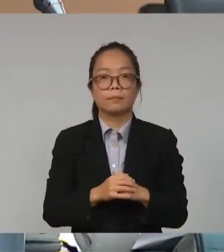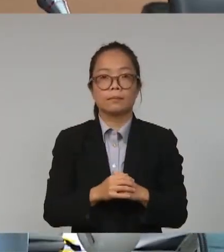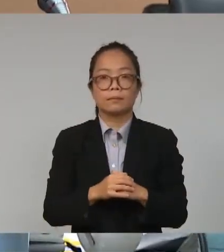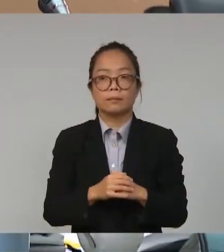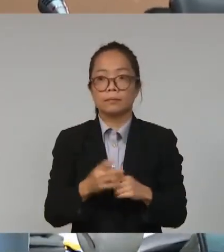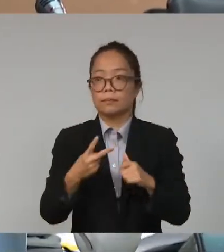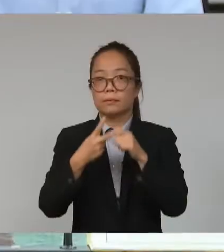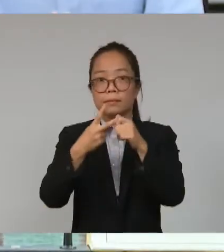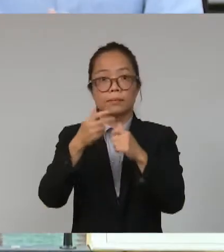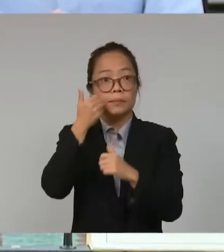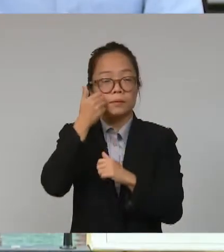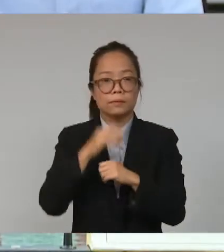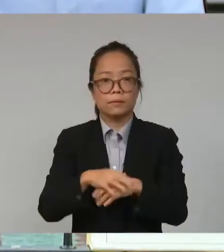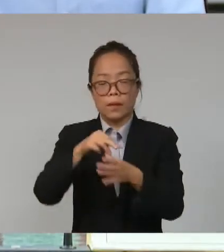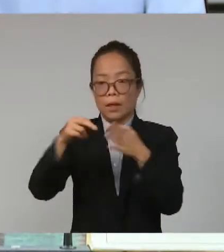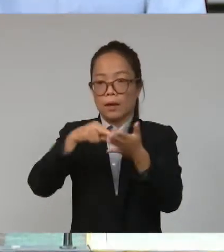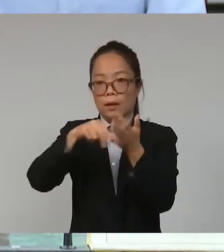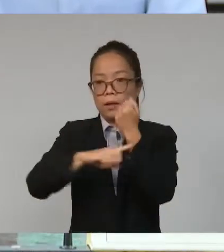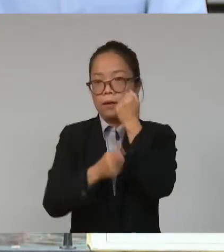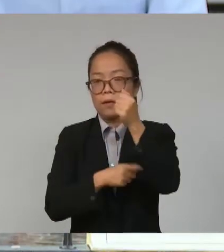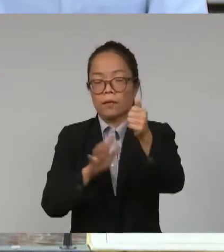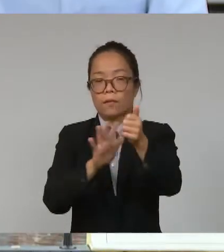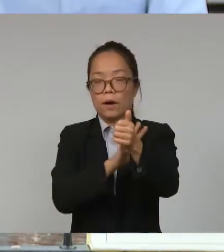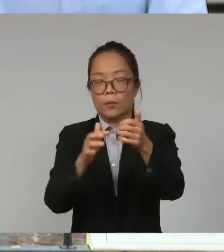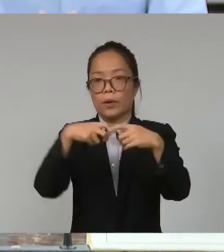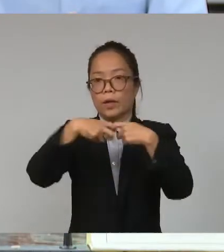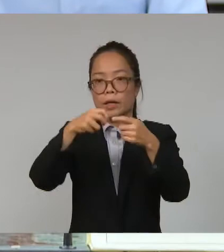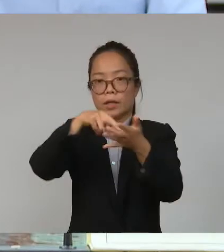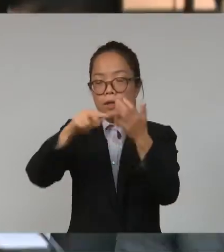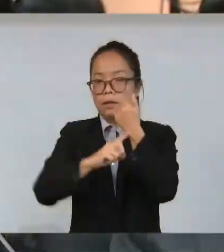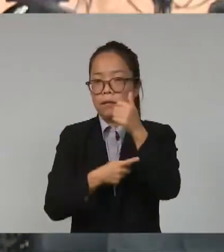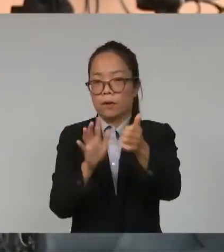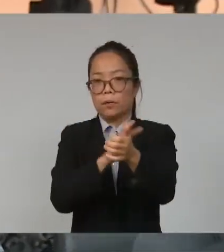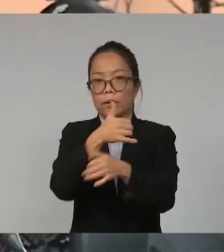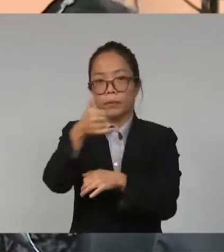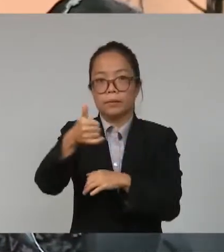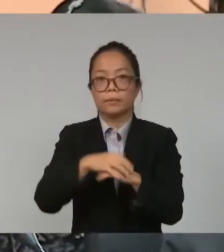第二位是立法院的李桂敏立法委员，